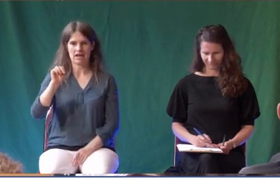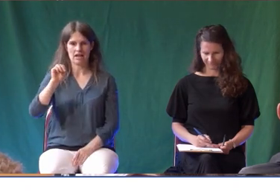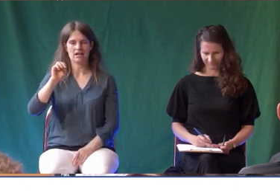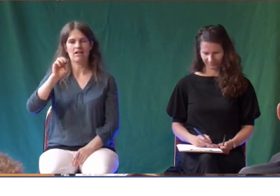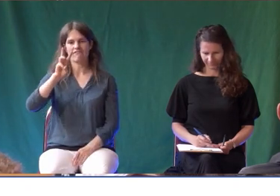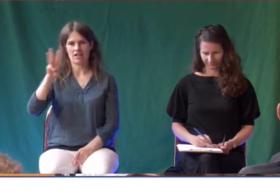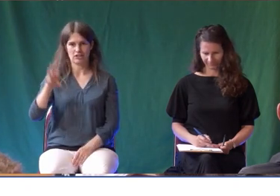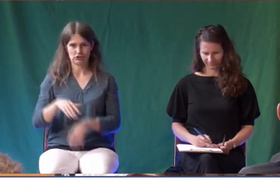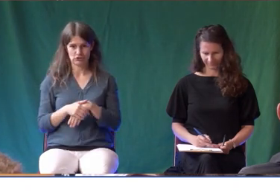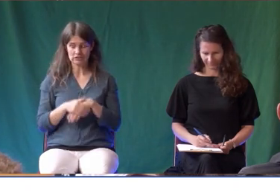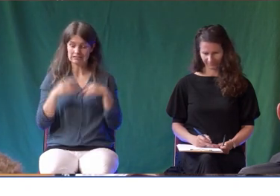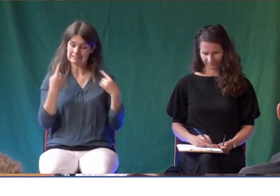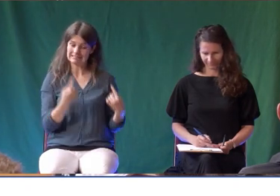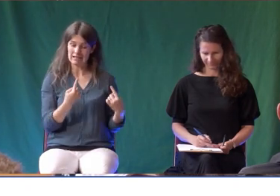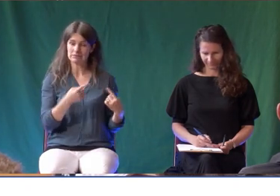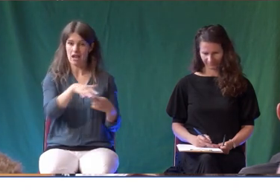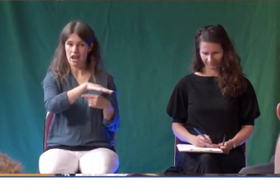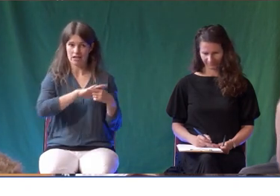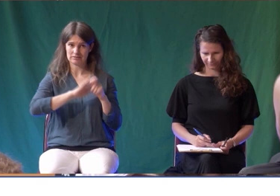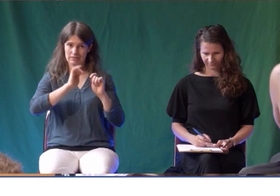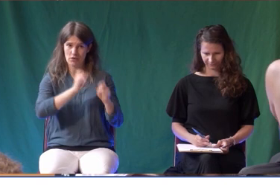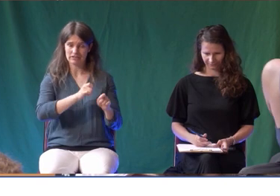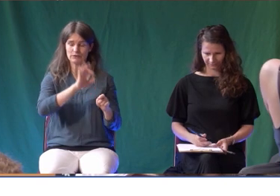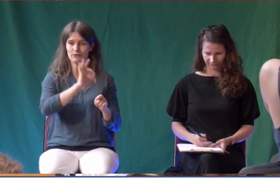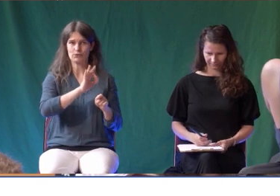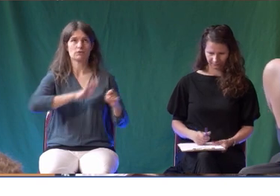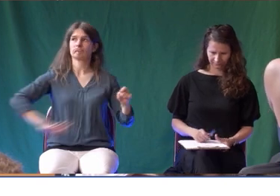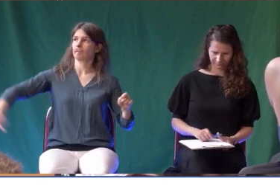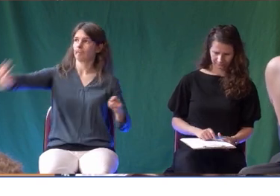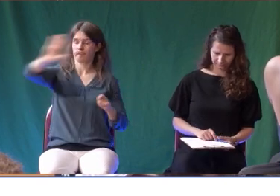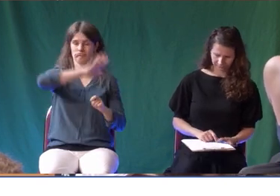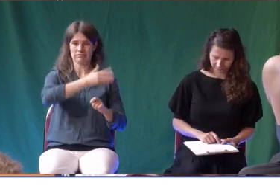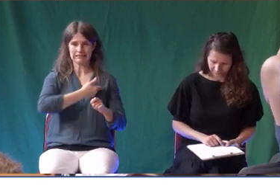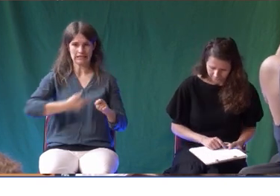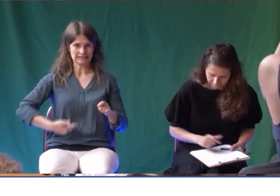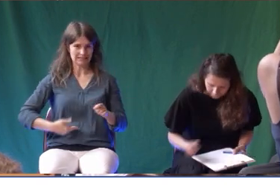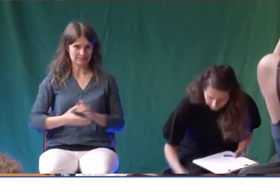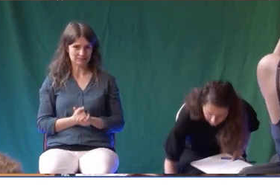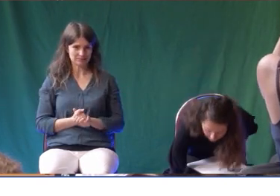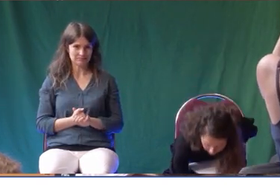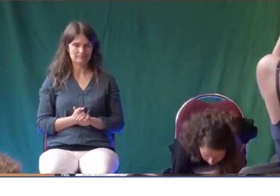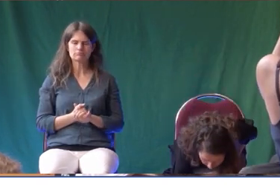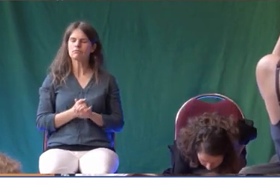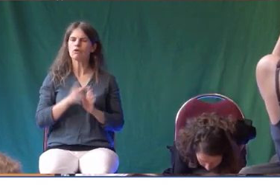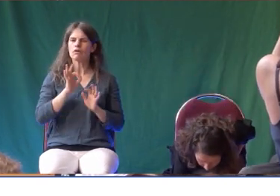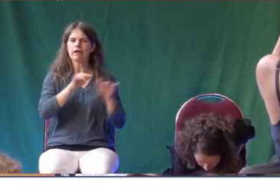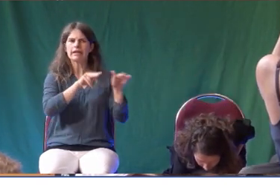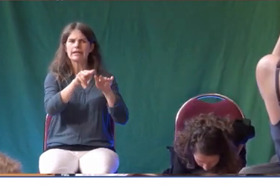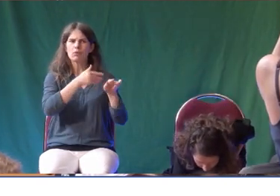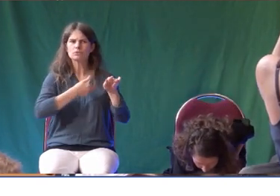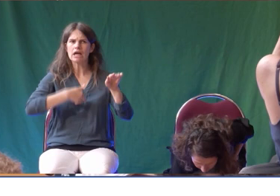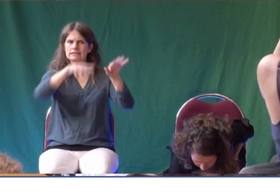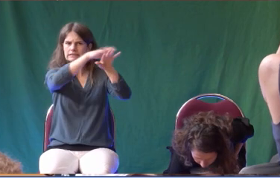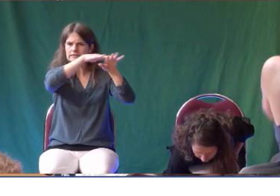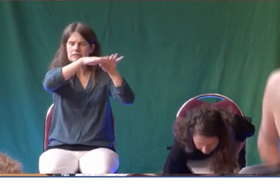für Inklusion vom Land Sachsen er berät die Regierung von Sachsen